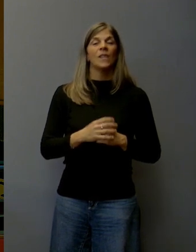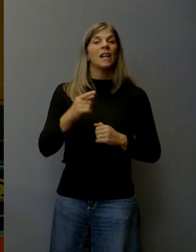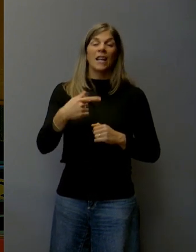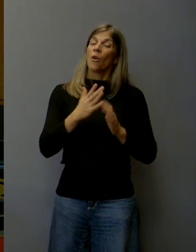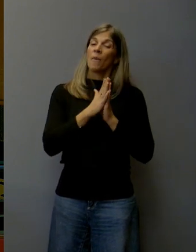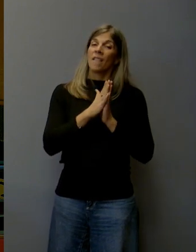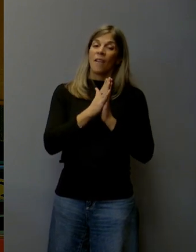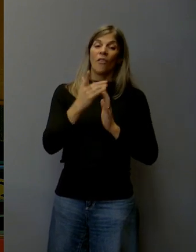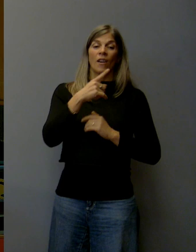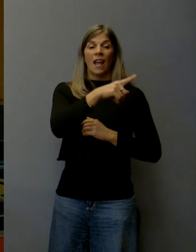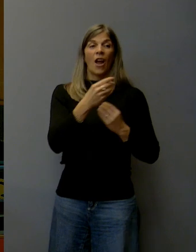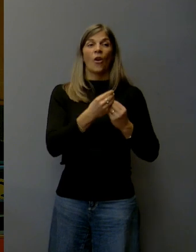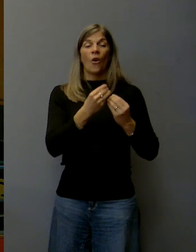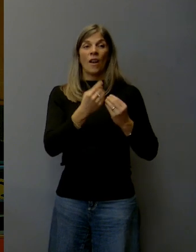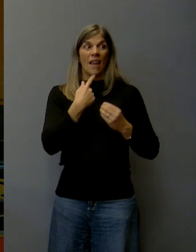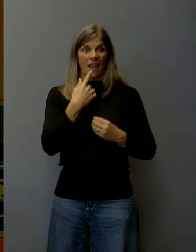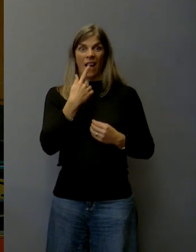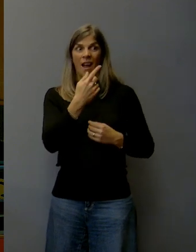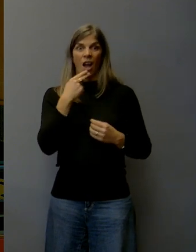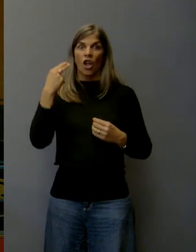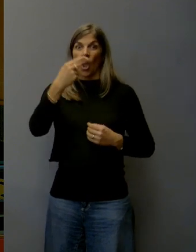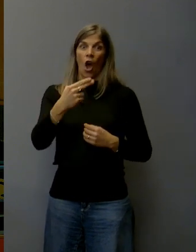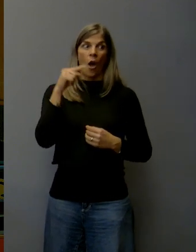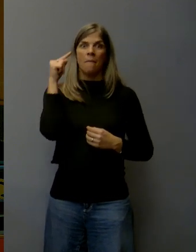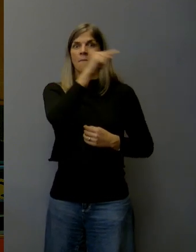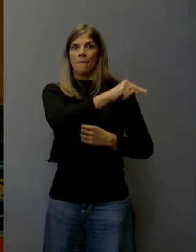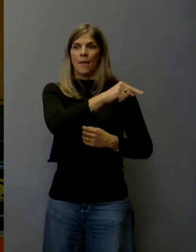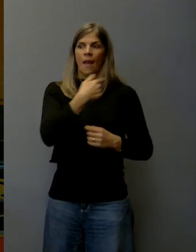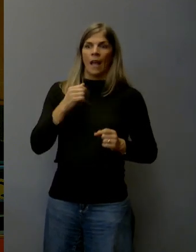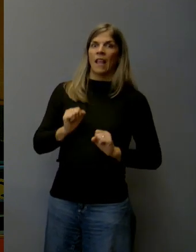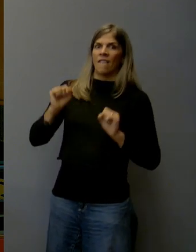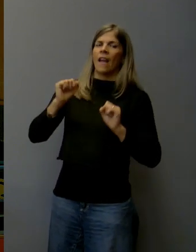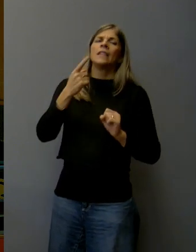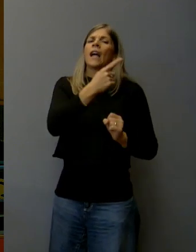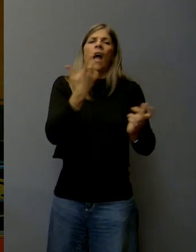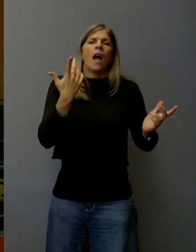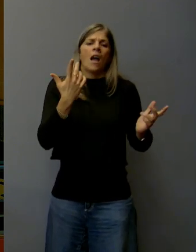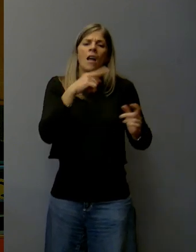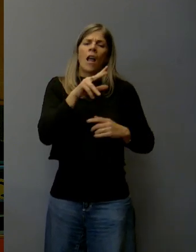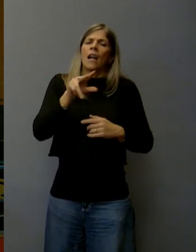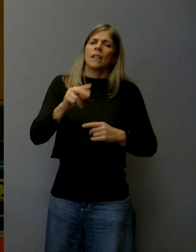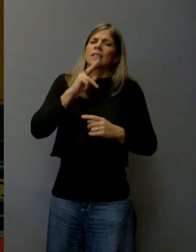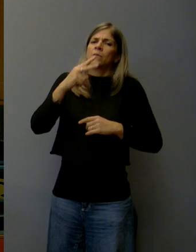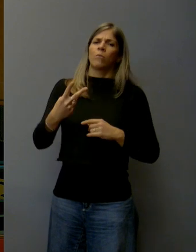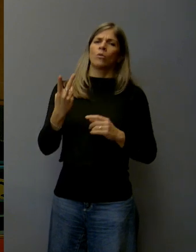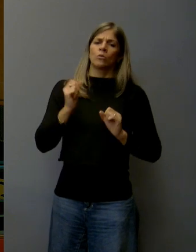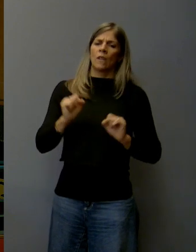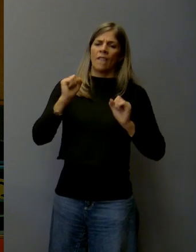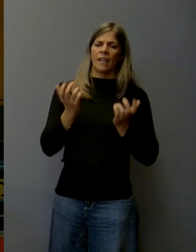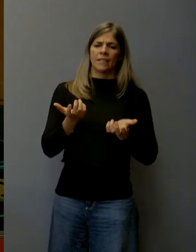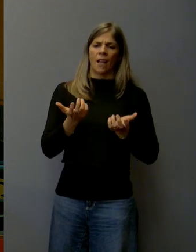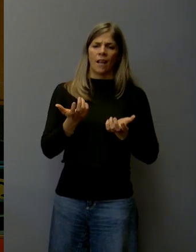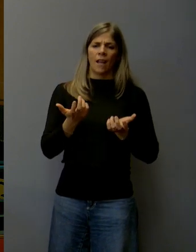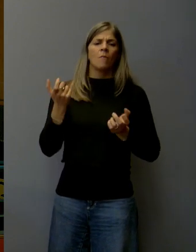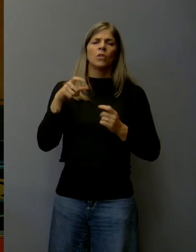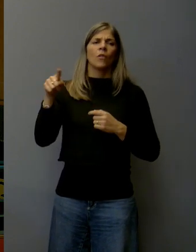collega che è stato tirato in ballo anche in maniera impropria da qualcuno perlomeno si è espresso no perché cioè anche perché